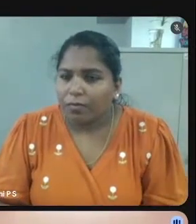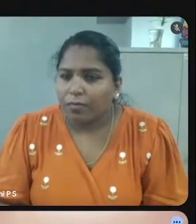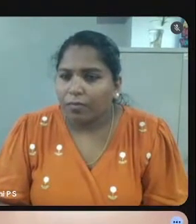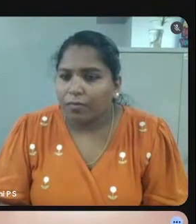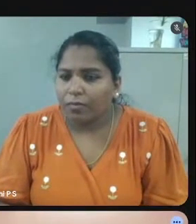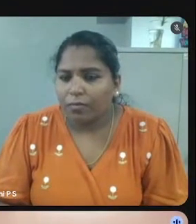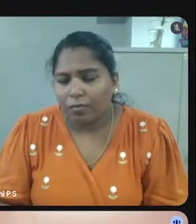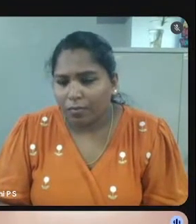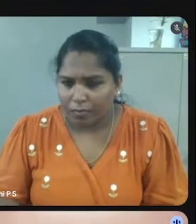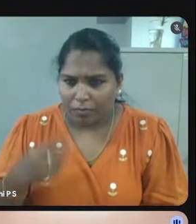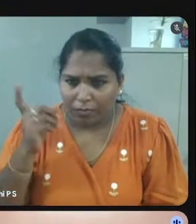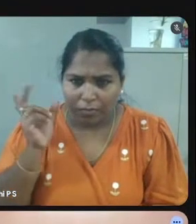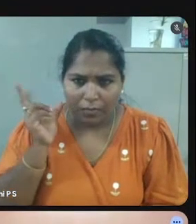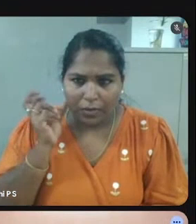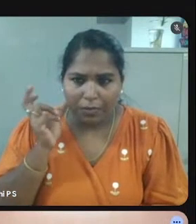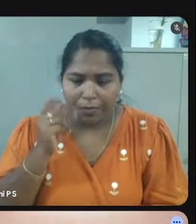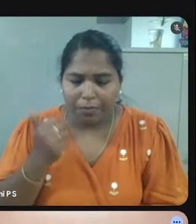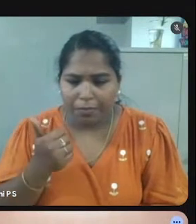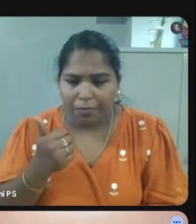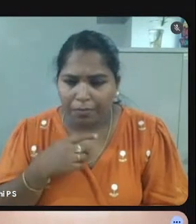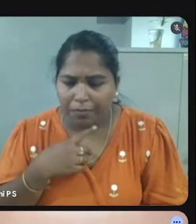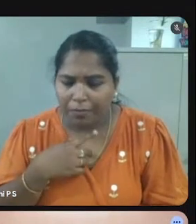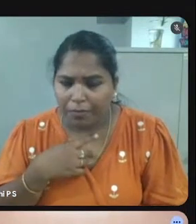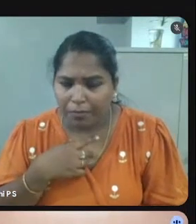ഇപ്പൊ കേൾക്കുന്നുണ്ടോ? ഇപ്പൊ കേൾക്കാം.